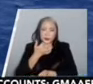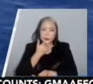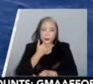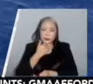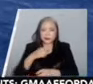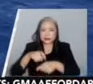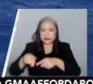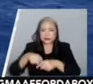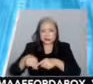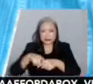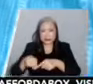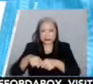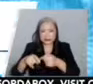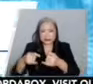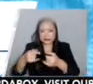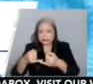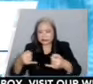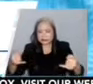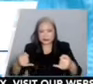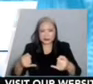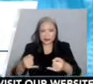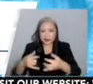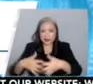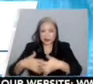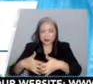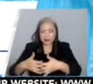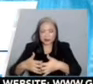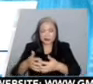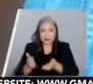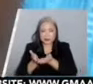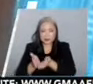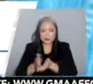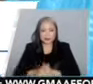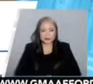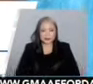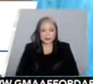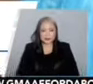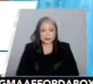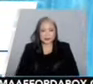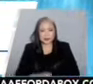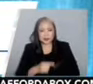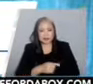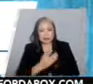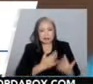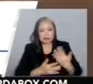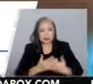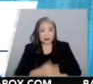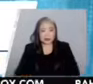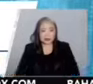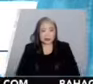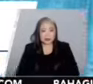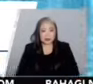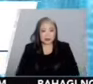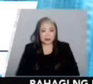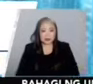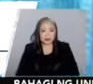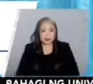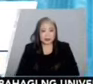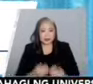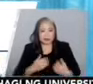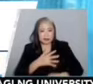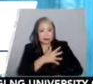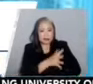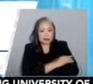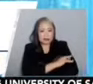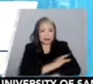wiring dun sa motor ng bangka. Yung apoy kasi nandun sa gamit ko eh. Kaya ano, dun kumapit? Oo, kumapit. Nakadigit ko yung